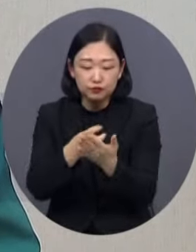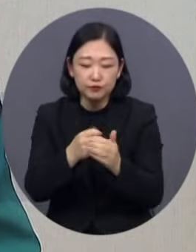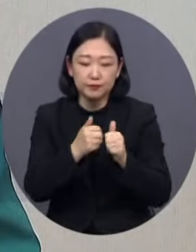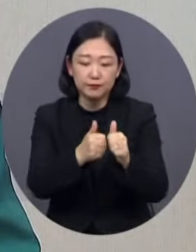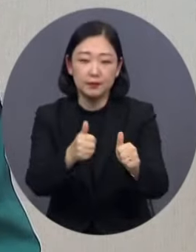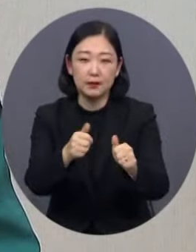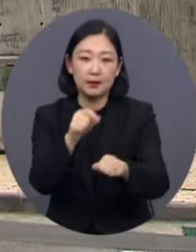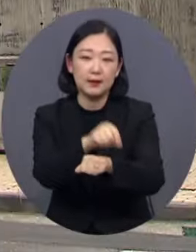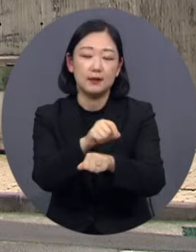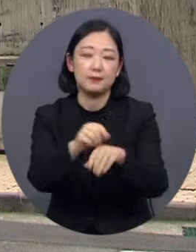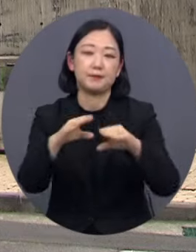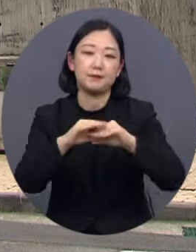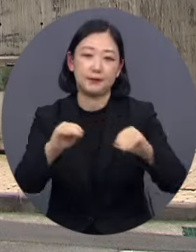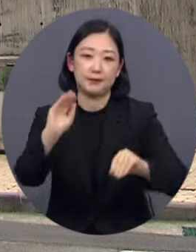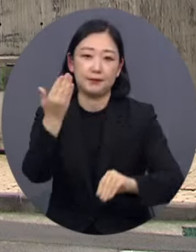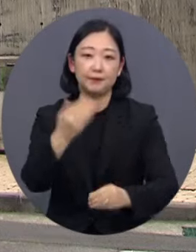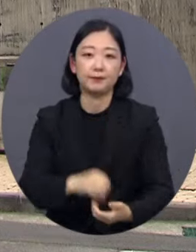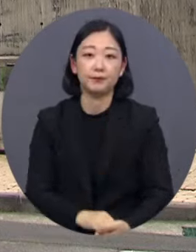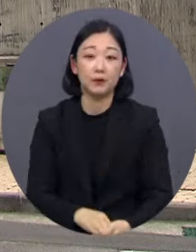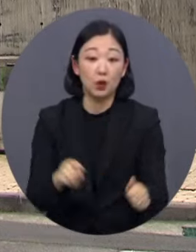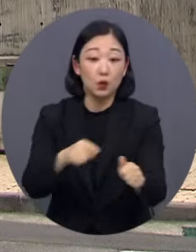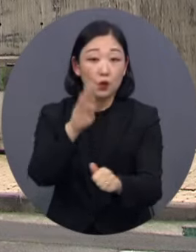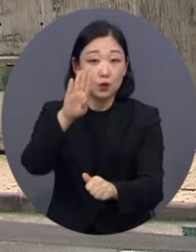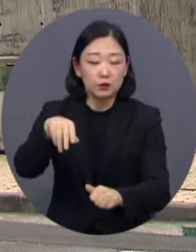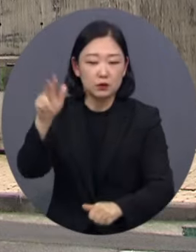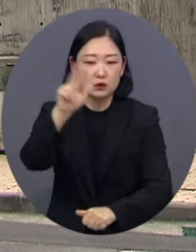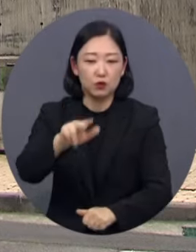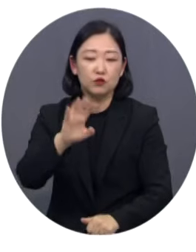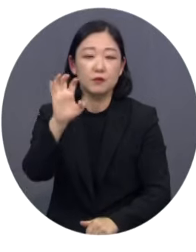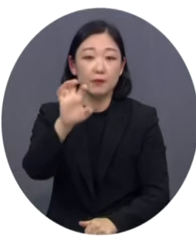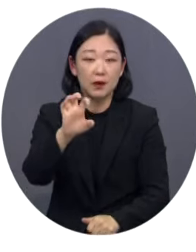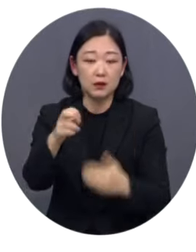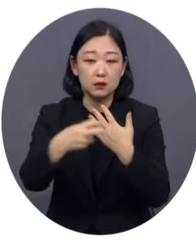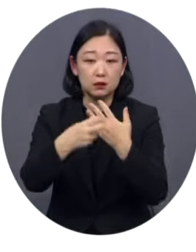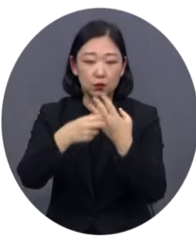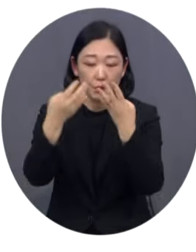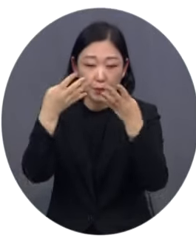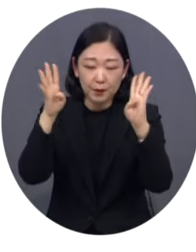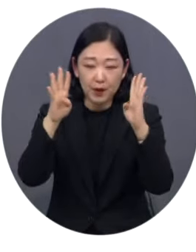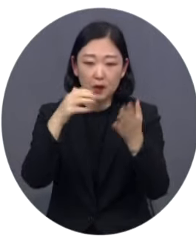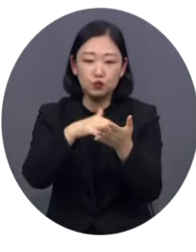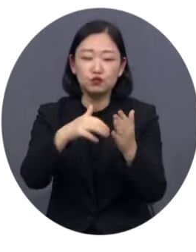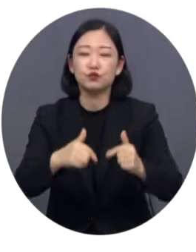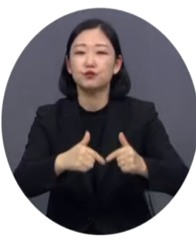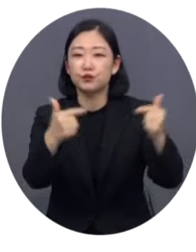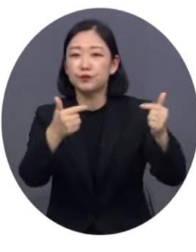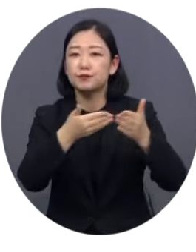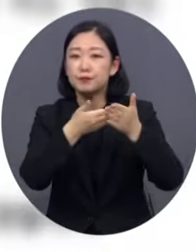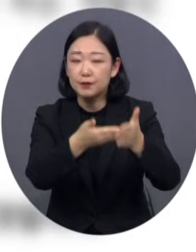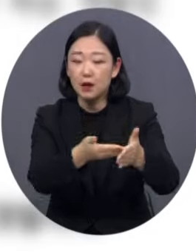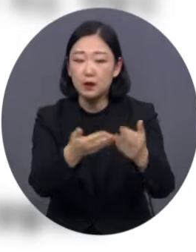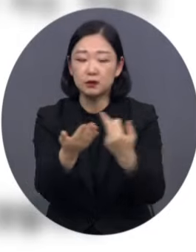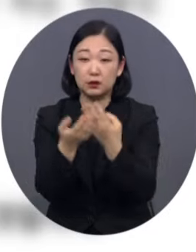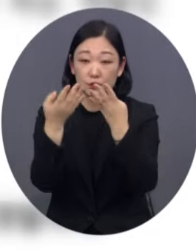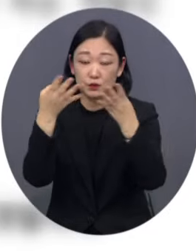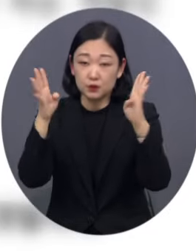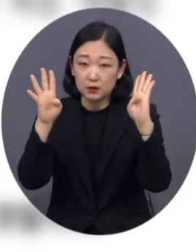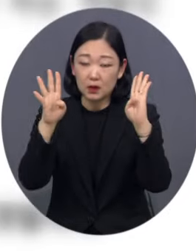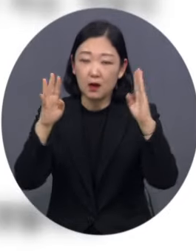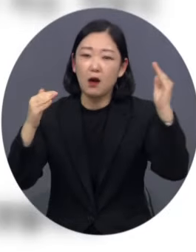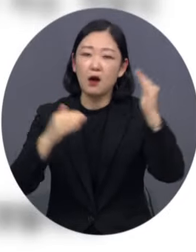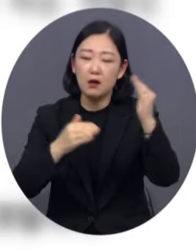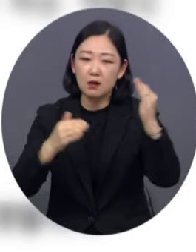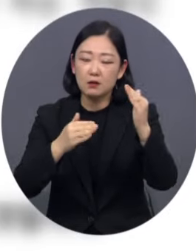하게 됩니다. 교육부가 전국 40개 의과대학에 증원 신청을 요구한 가운데 제주대학교 의대생들은